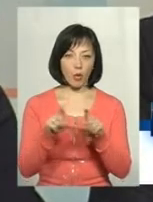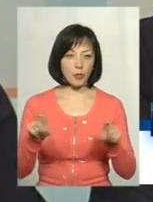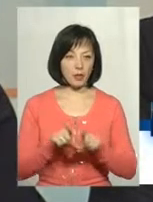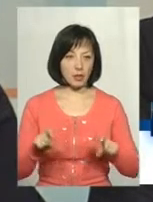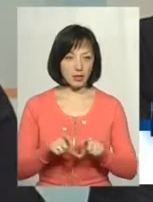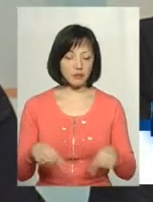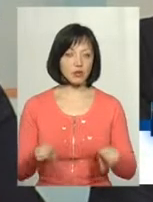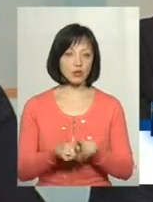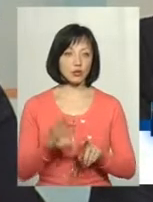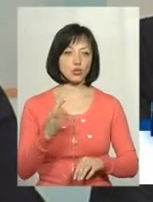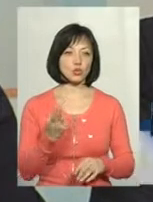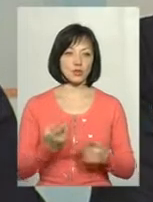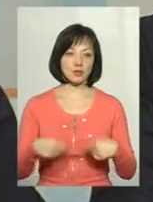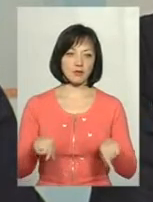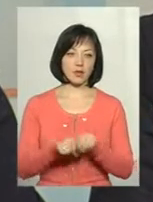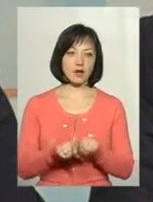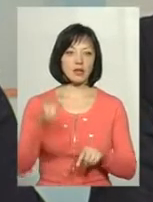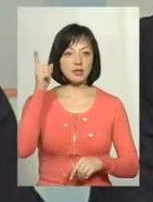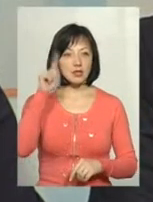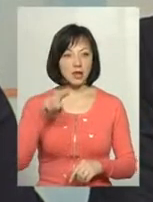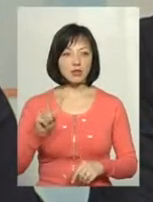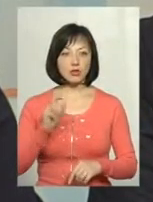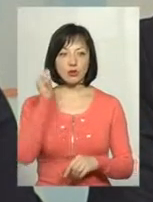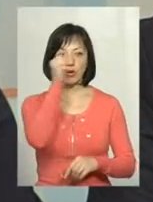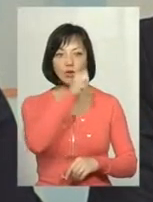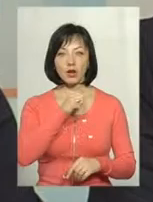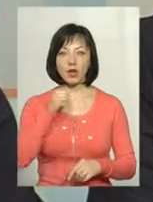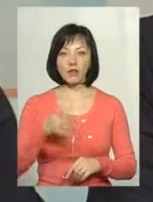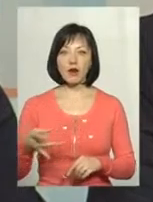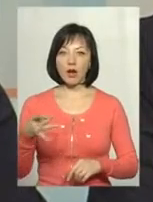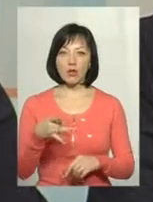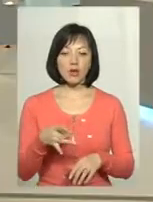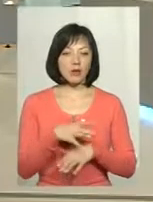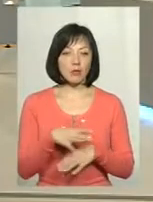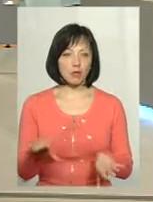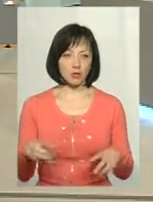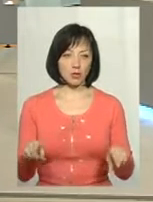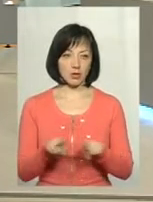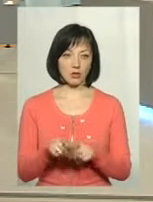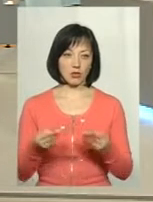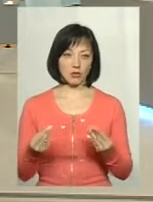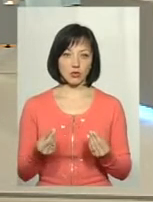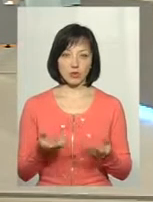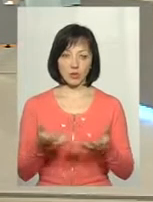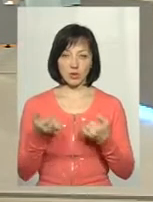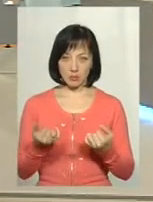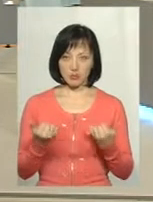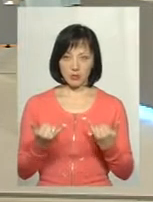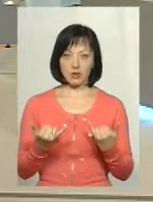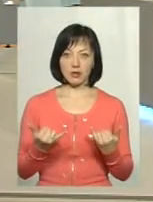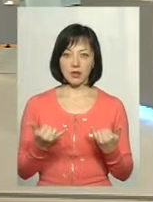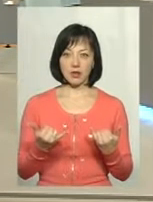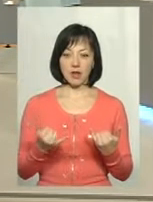це теж соціальна сфера. Знаєте, що роки в районі не було таких коштів, як ми отримали завдяки